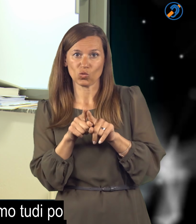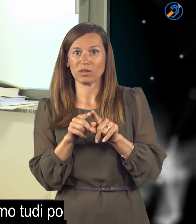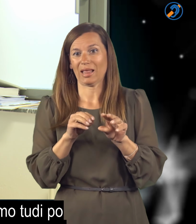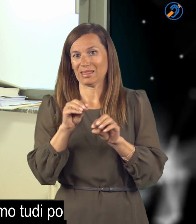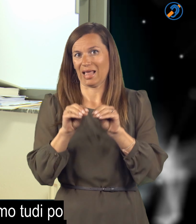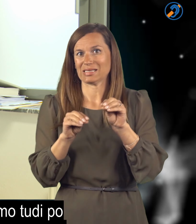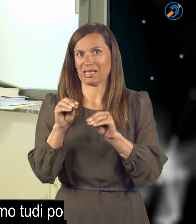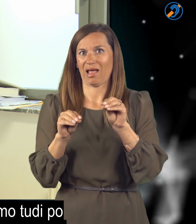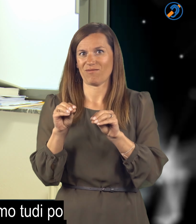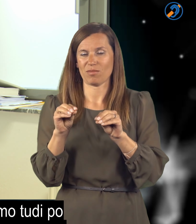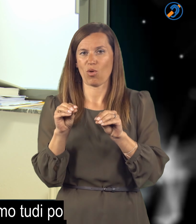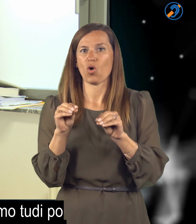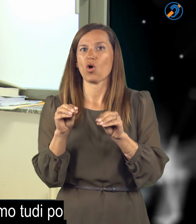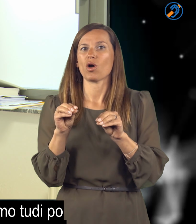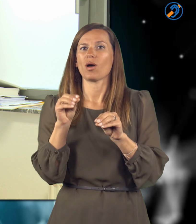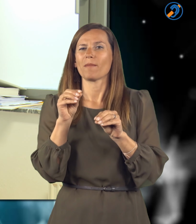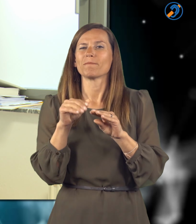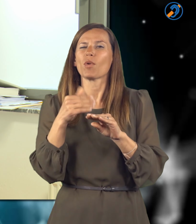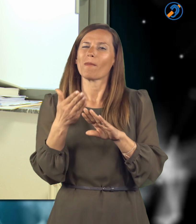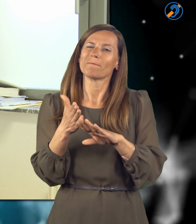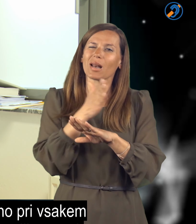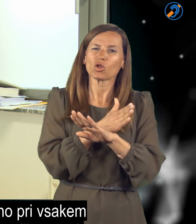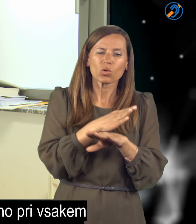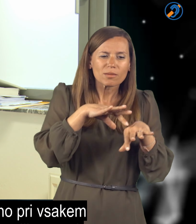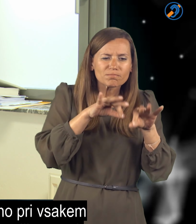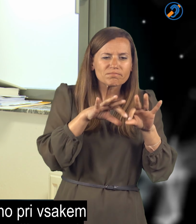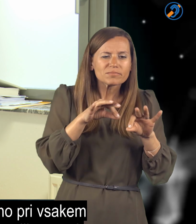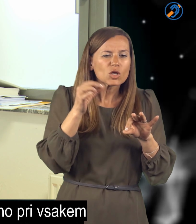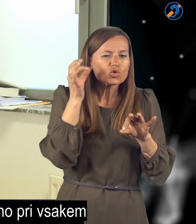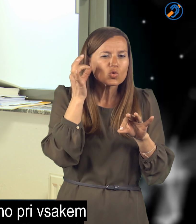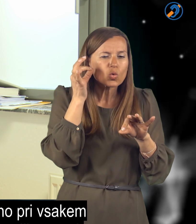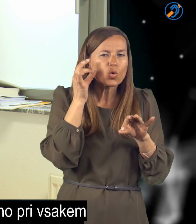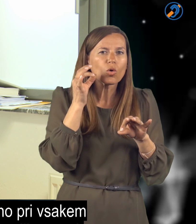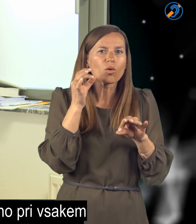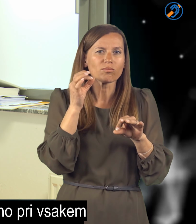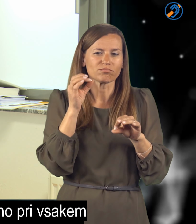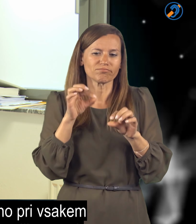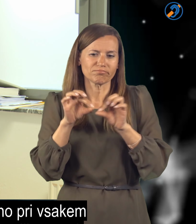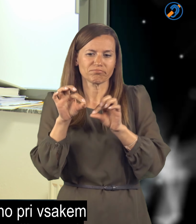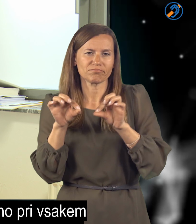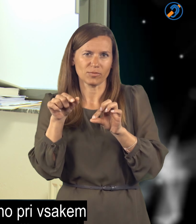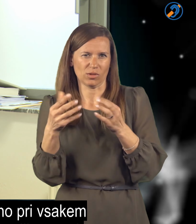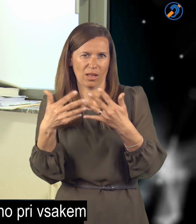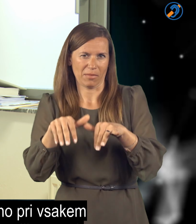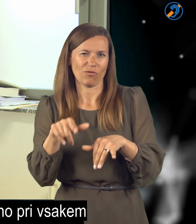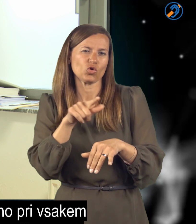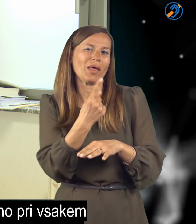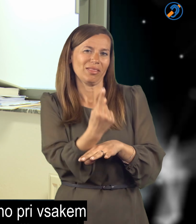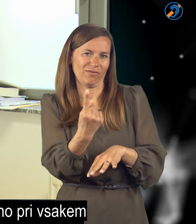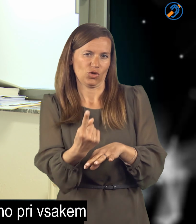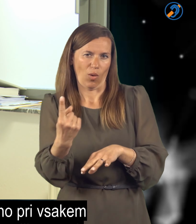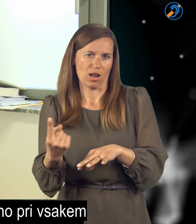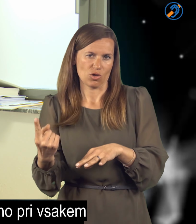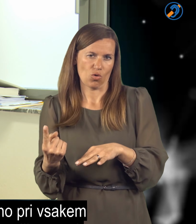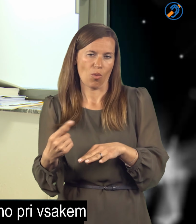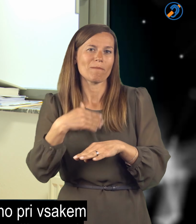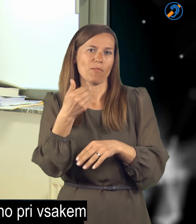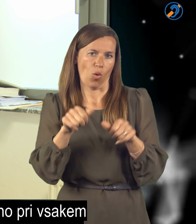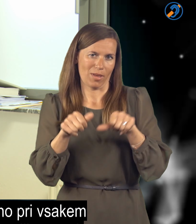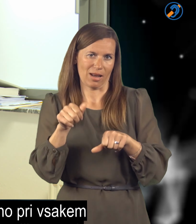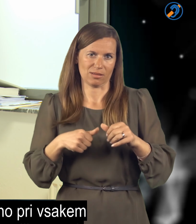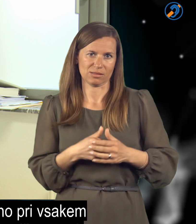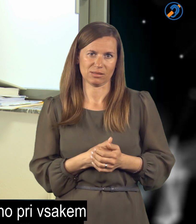tudi po predhodnem sluhu to napravo, tako da pač se to individualno pri vsakem pacientu potem po operaciji